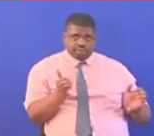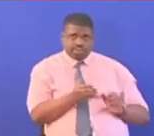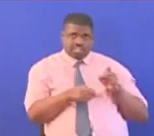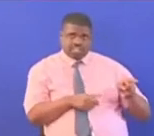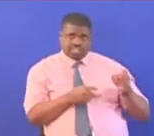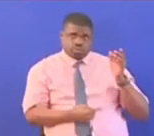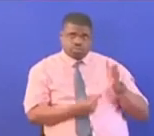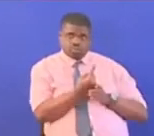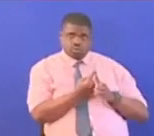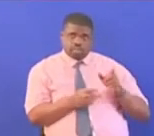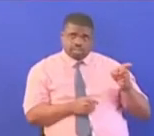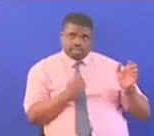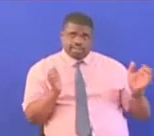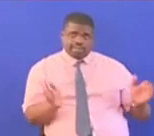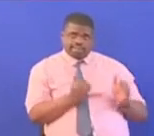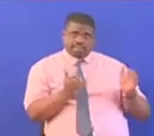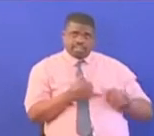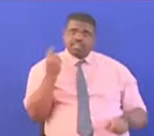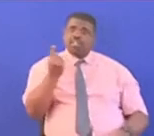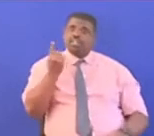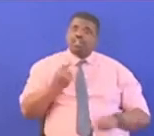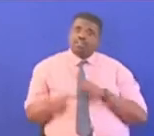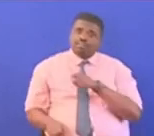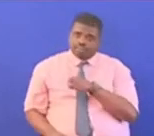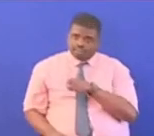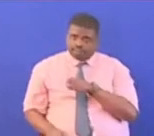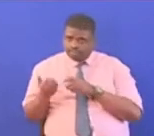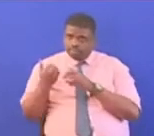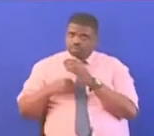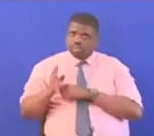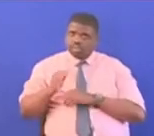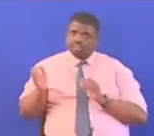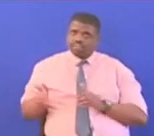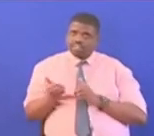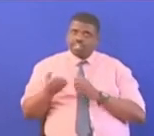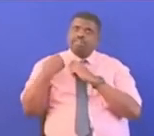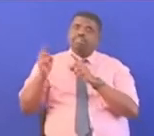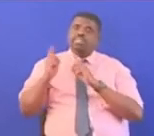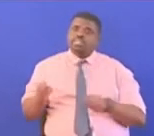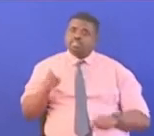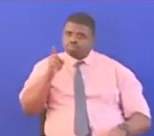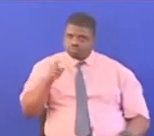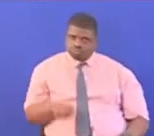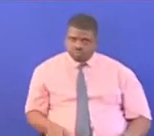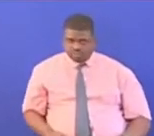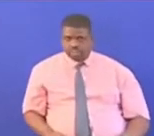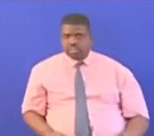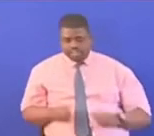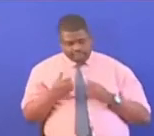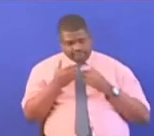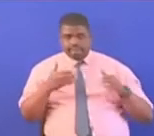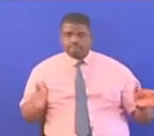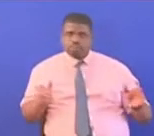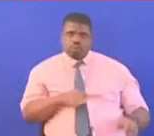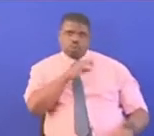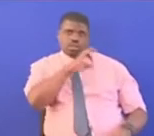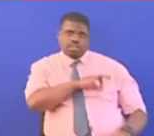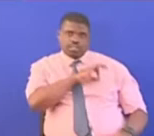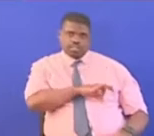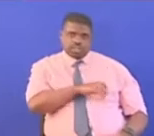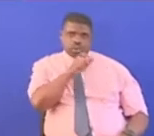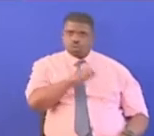kutoka kuwa hifadhi ya taifa na kwenda kuwa hifadhi ya misitu kinakwenda kufungua ajira